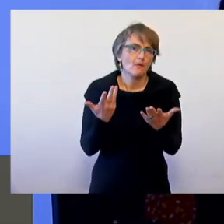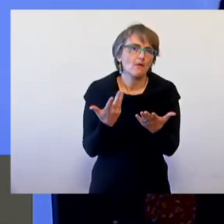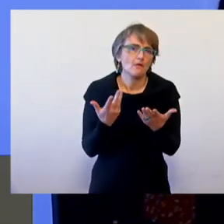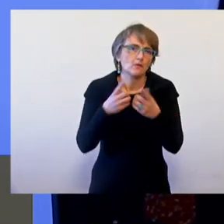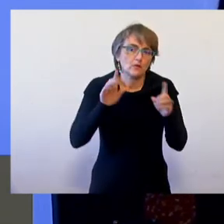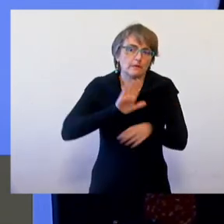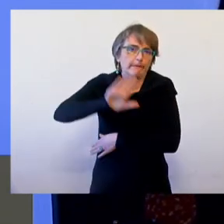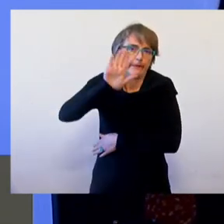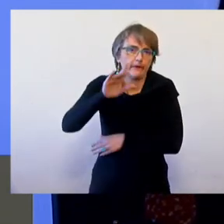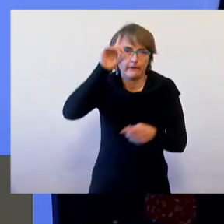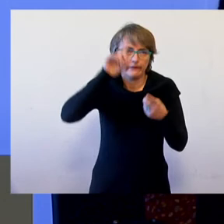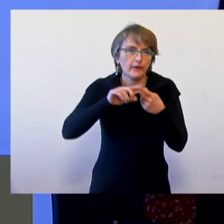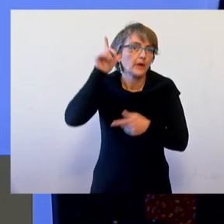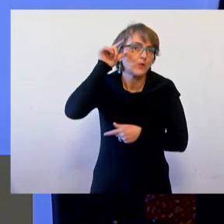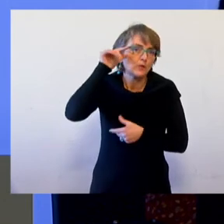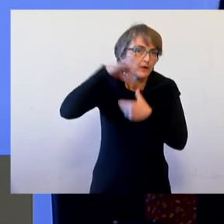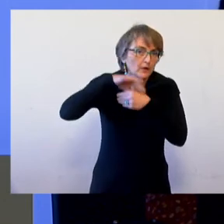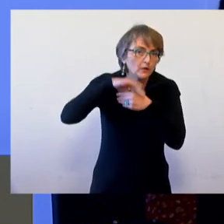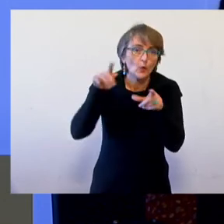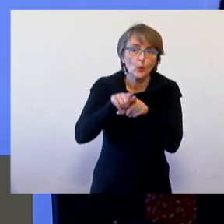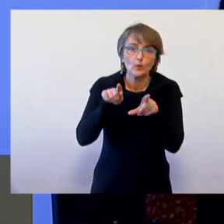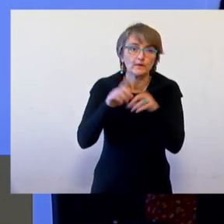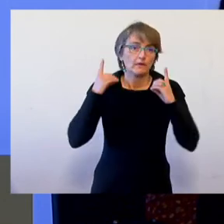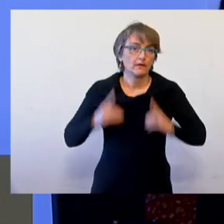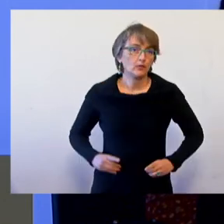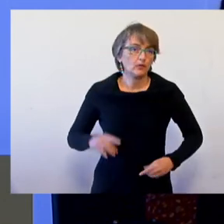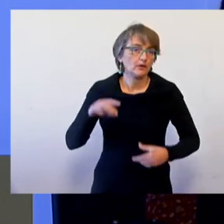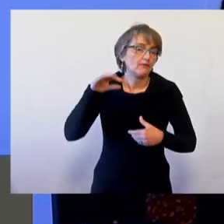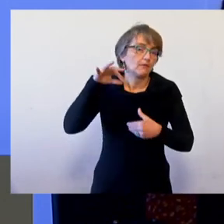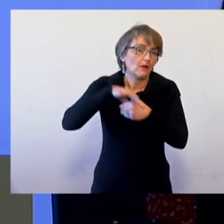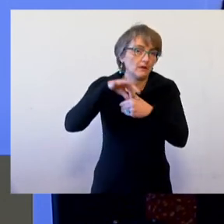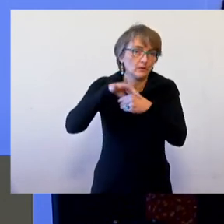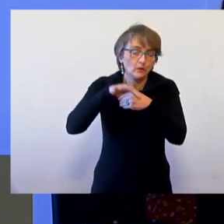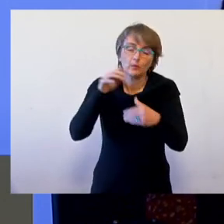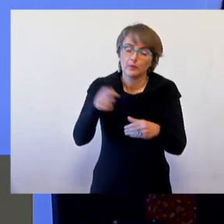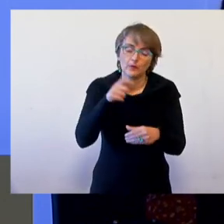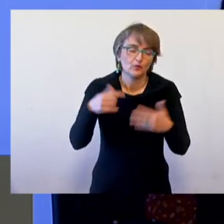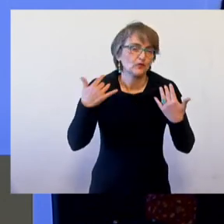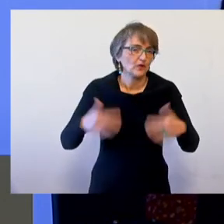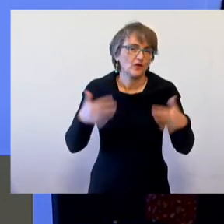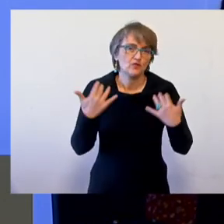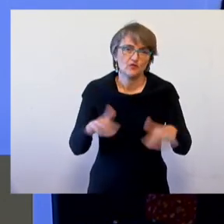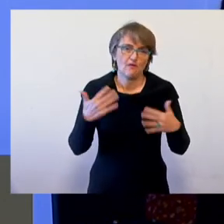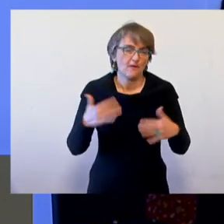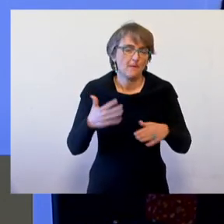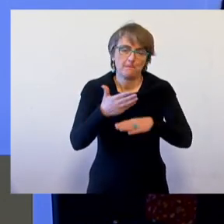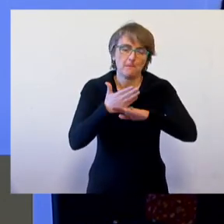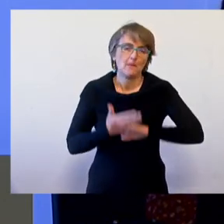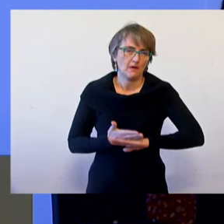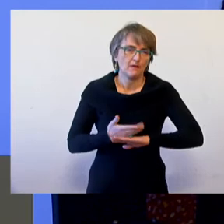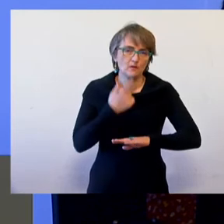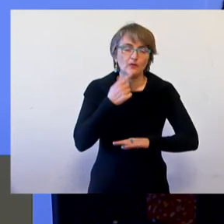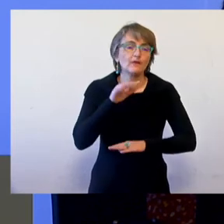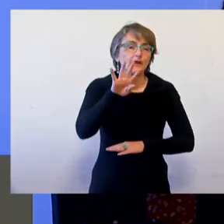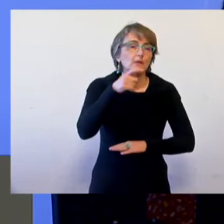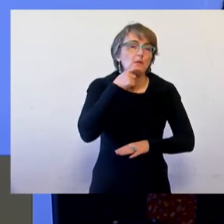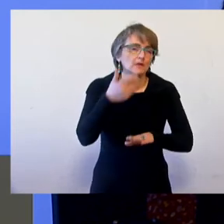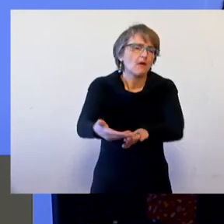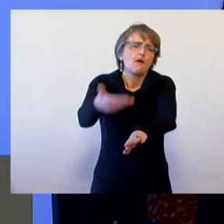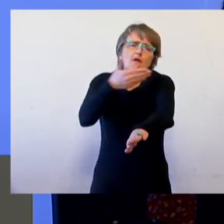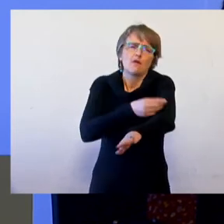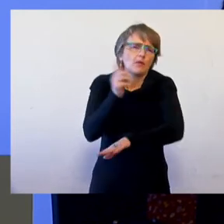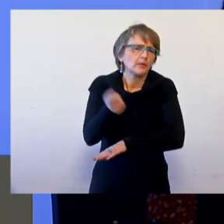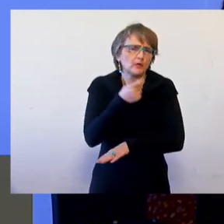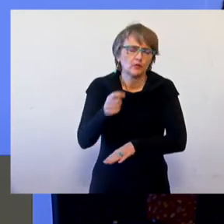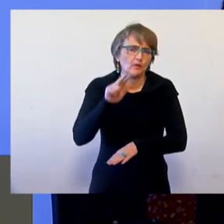part. Donc ça, nous l'avons anticipé, bien évidemment avant la date du 4 mars.